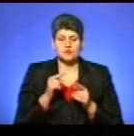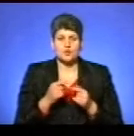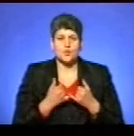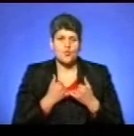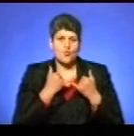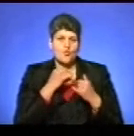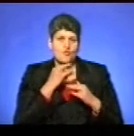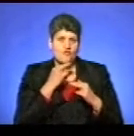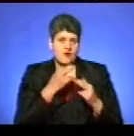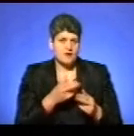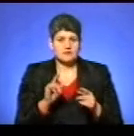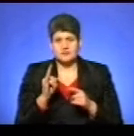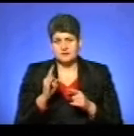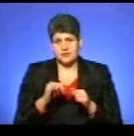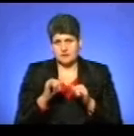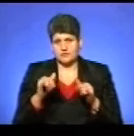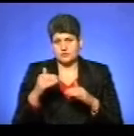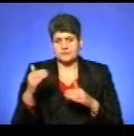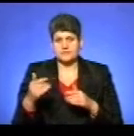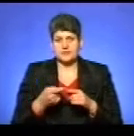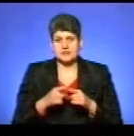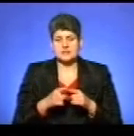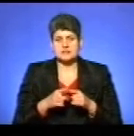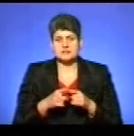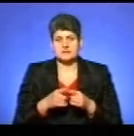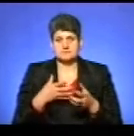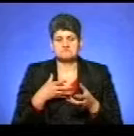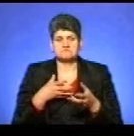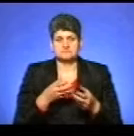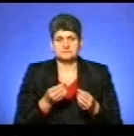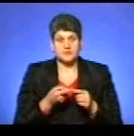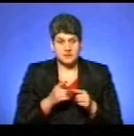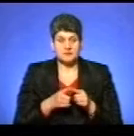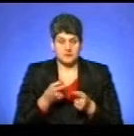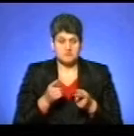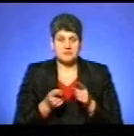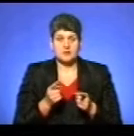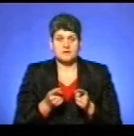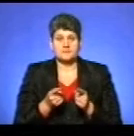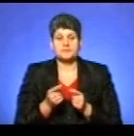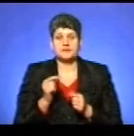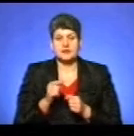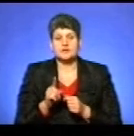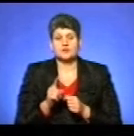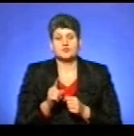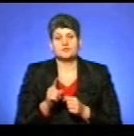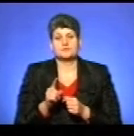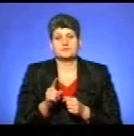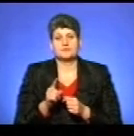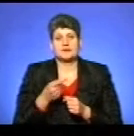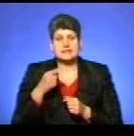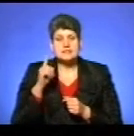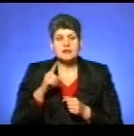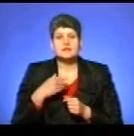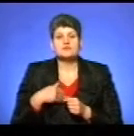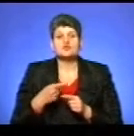уваги. І дитина йде в розвитку. Це стимулює, скажімо, це реально стимул. Тому що то, що ти робиш, ти знаєш, для